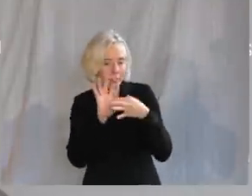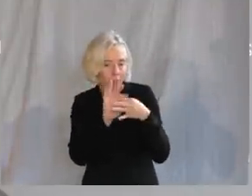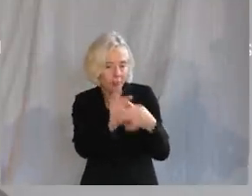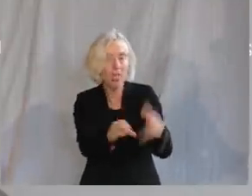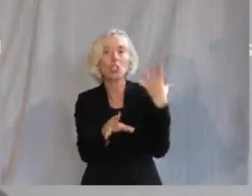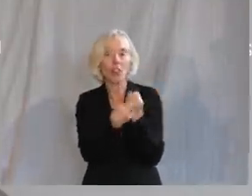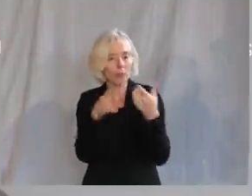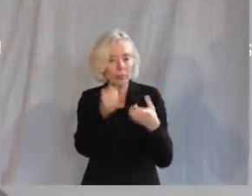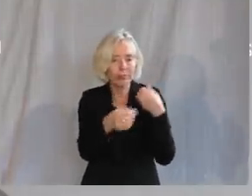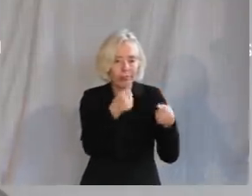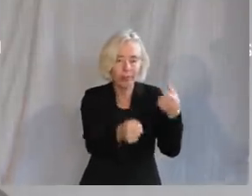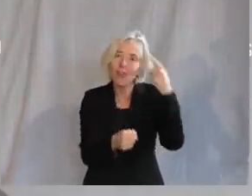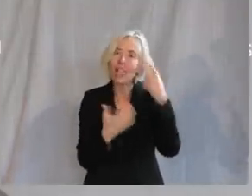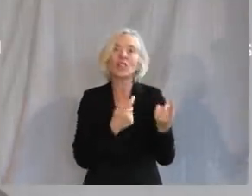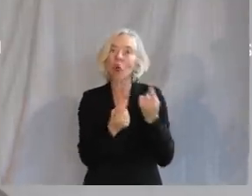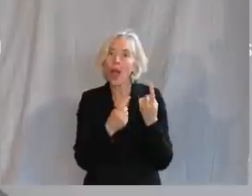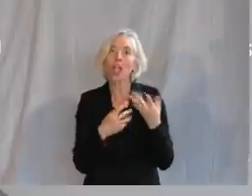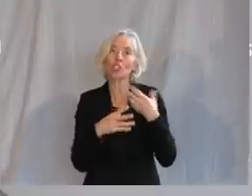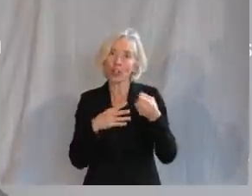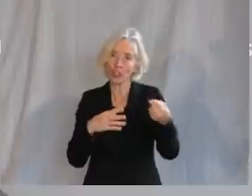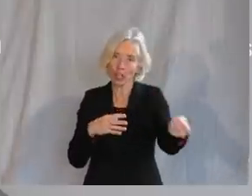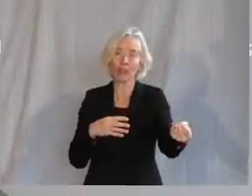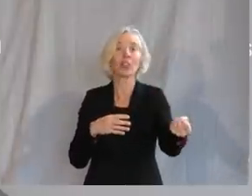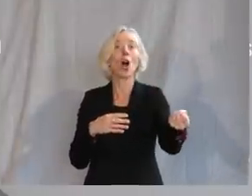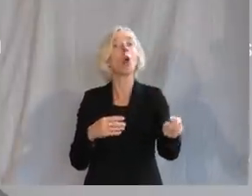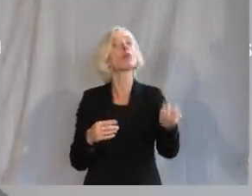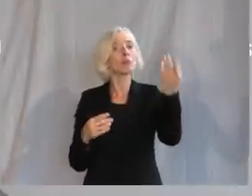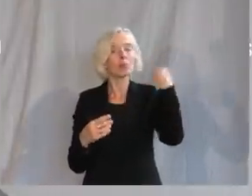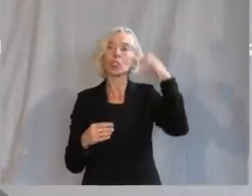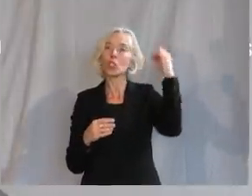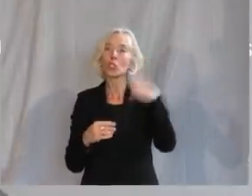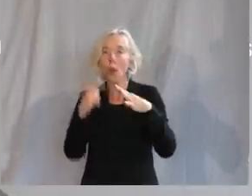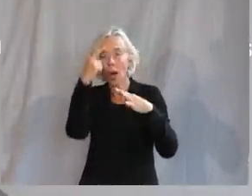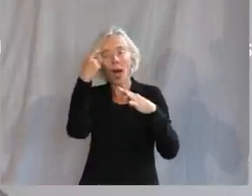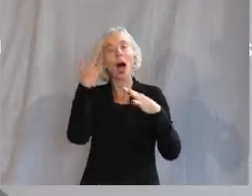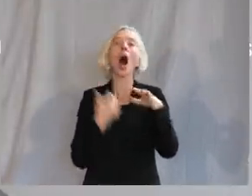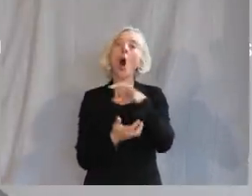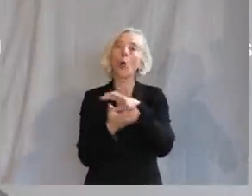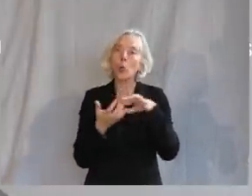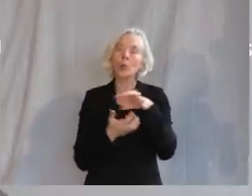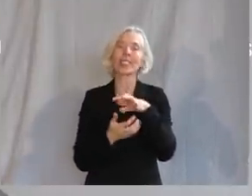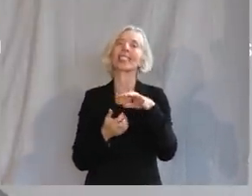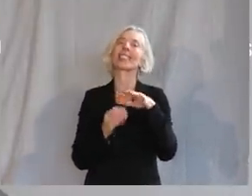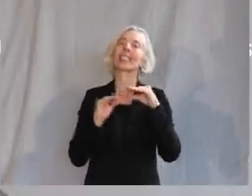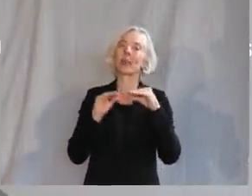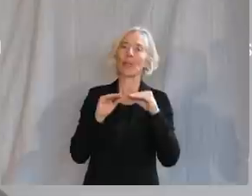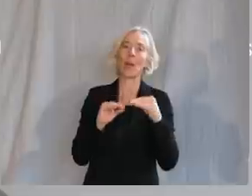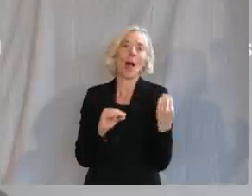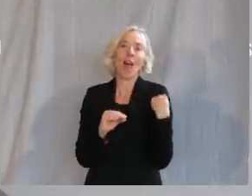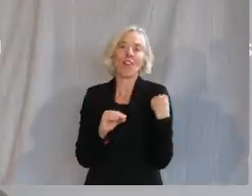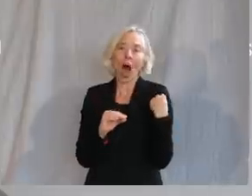können. Und wir hatten ja so im August und September auch einige Cluster, wie wir es nennen. Das heißt vor allem